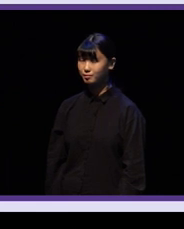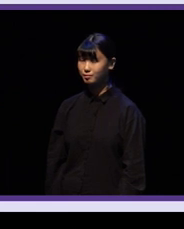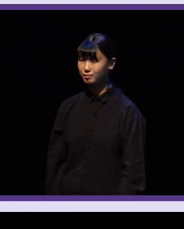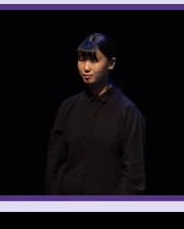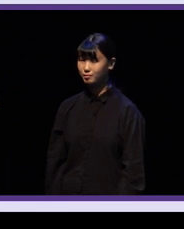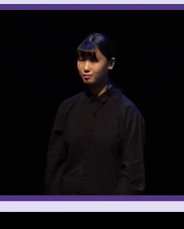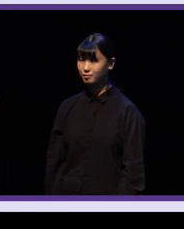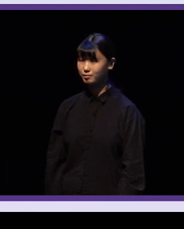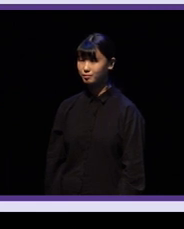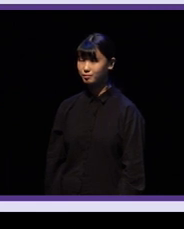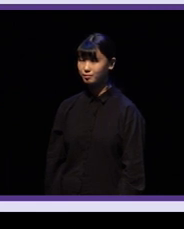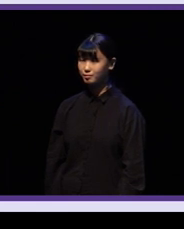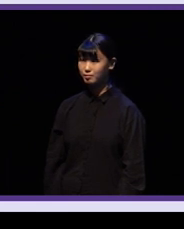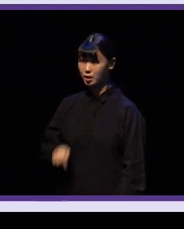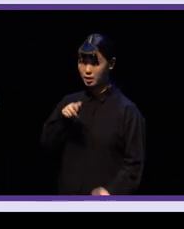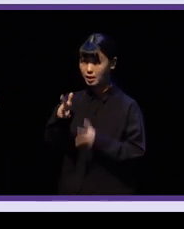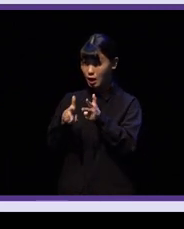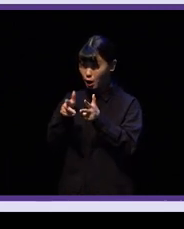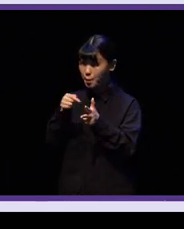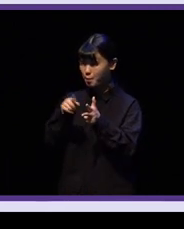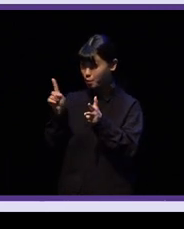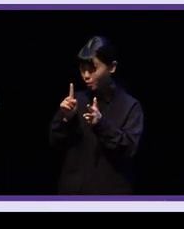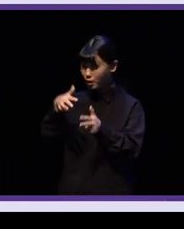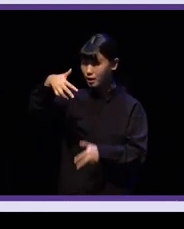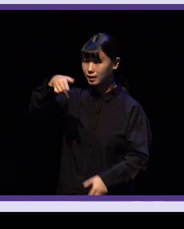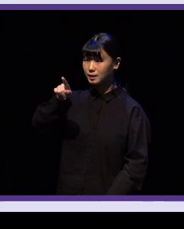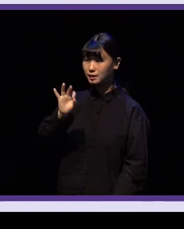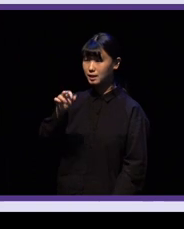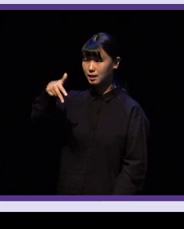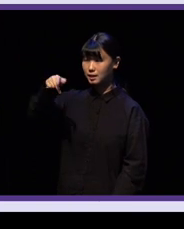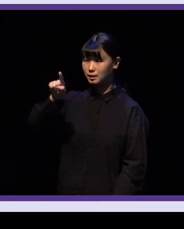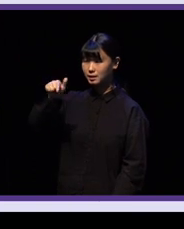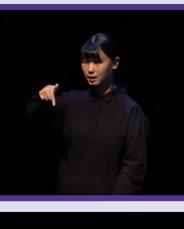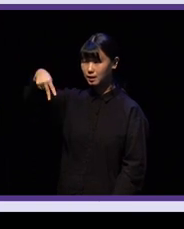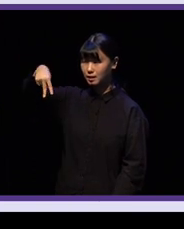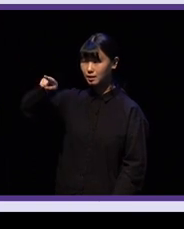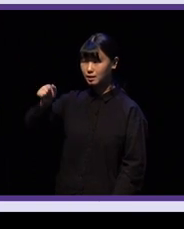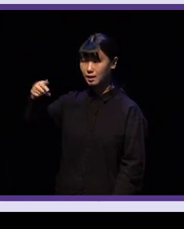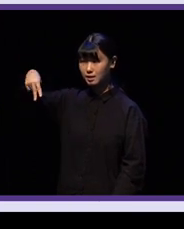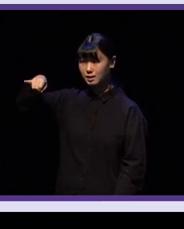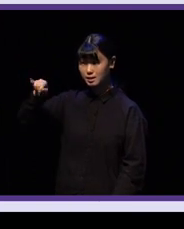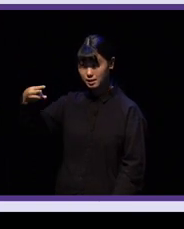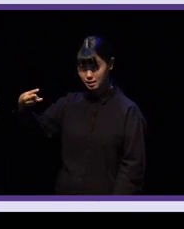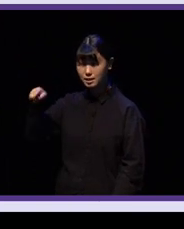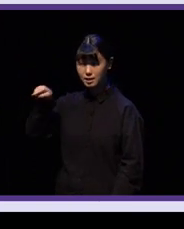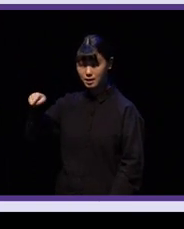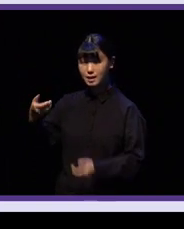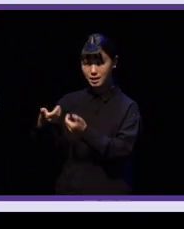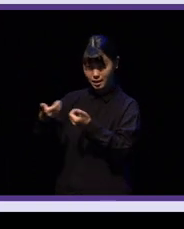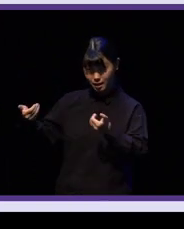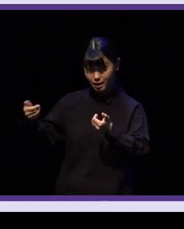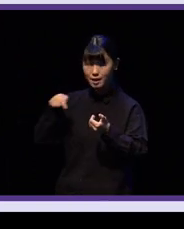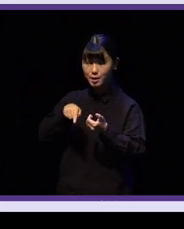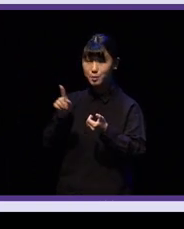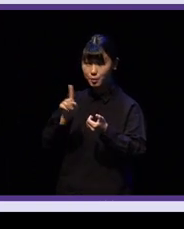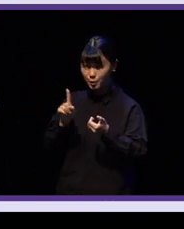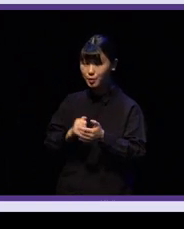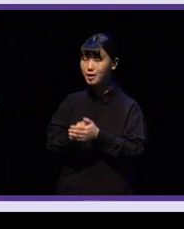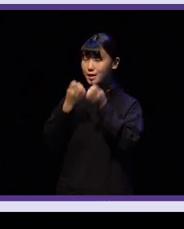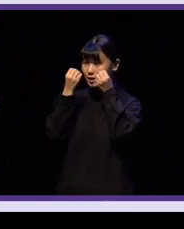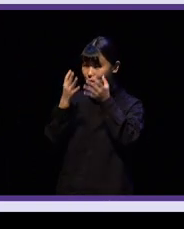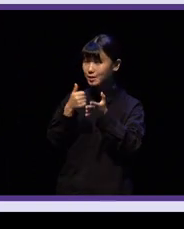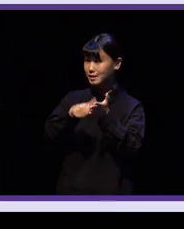이 사업은 창작산실에 올해 신작과는 달리 새로운 신작과